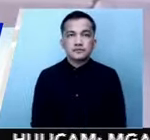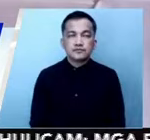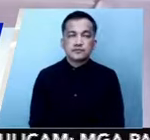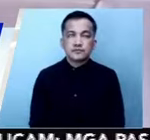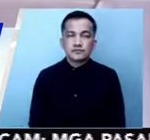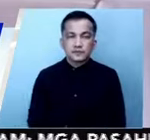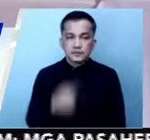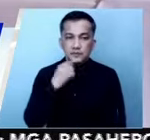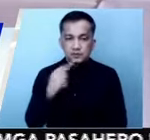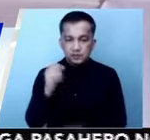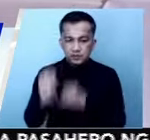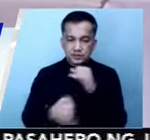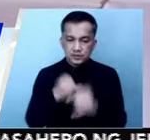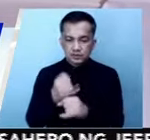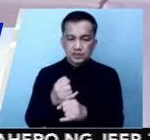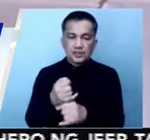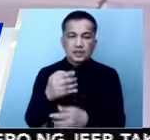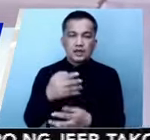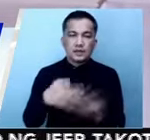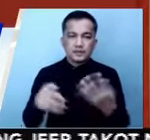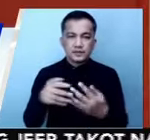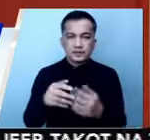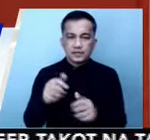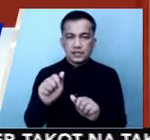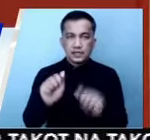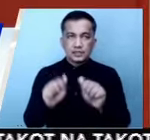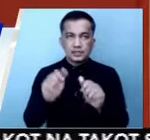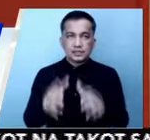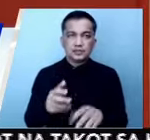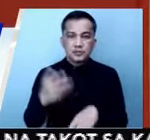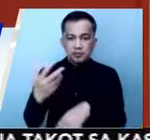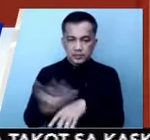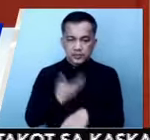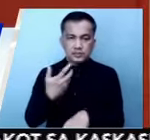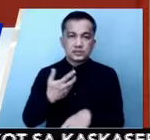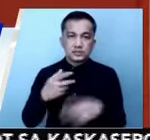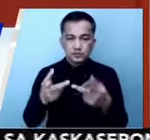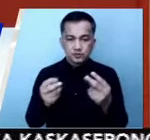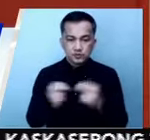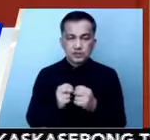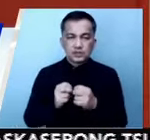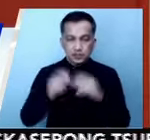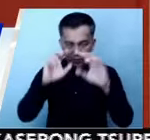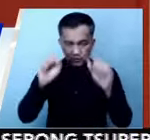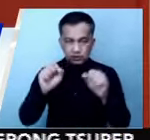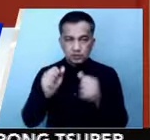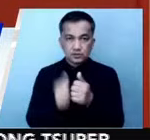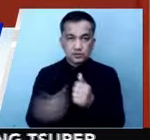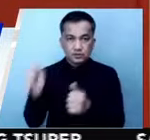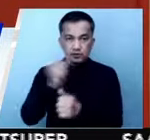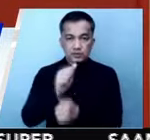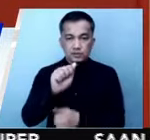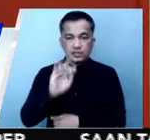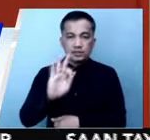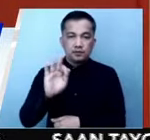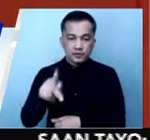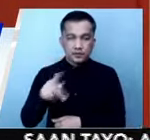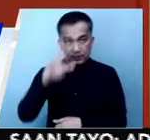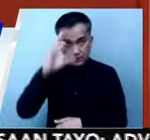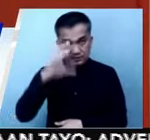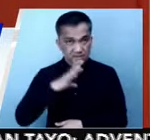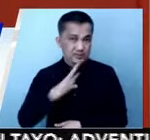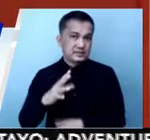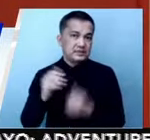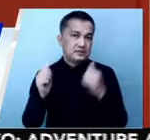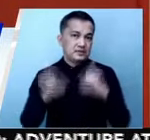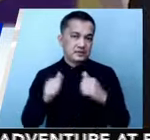international affairs analyst, pagtataksil sa posisyon ng Pangulo bilang Commander-in-Chief ng Armed Forces ang umano'y gentleman's agreement.